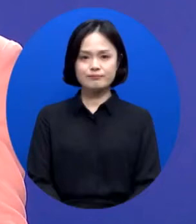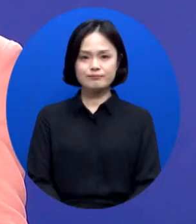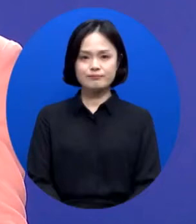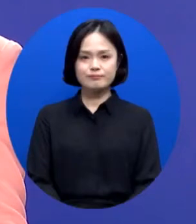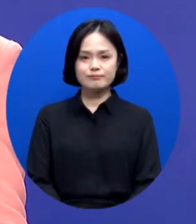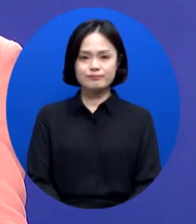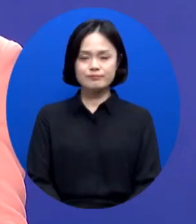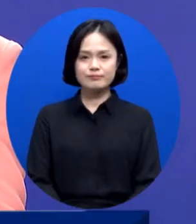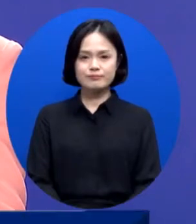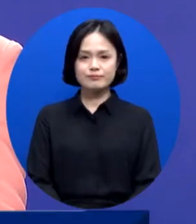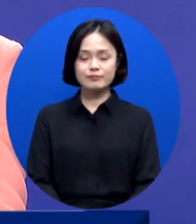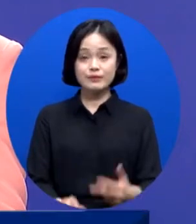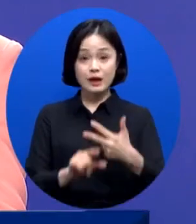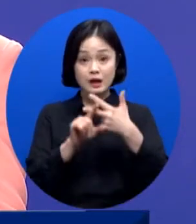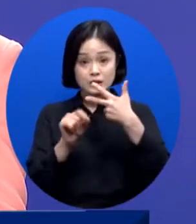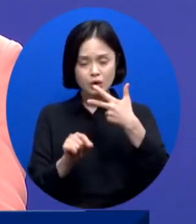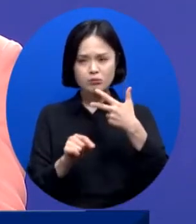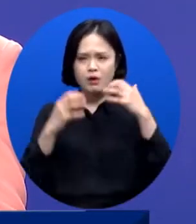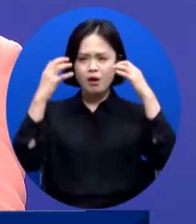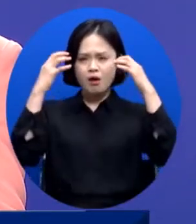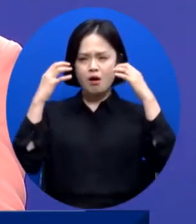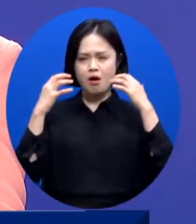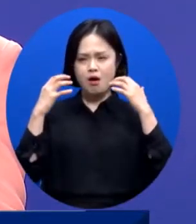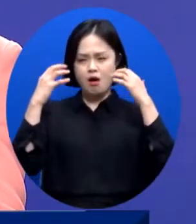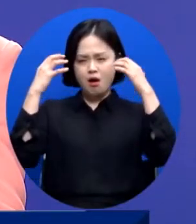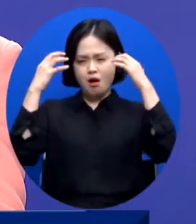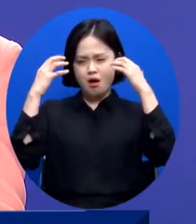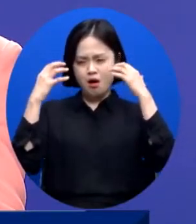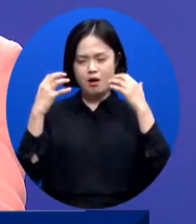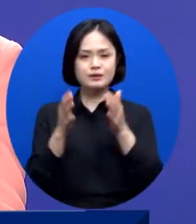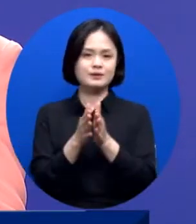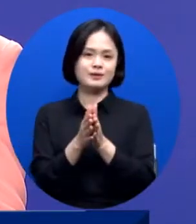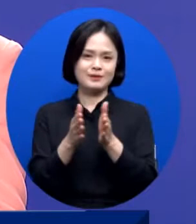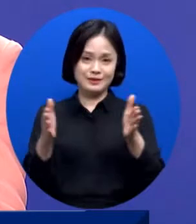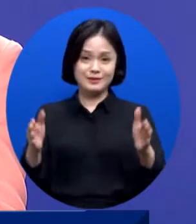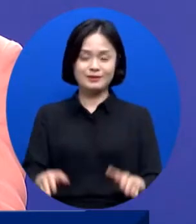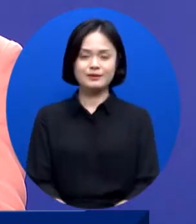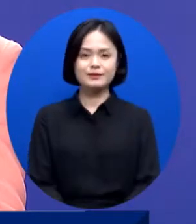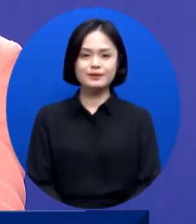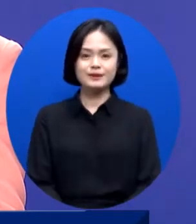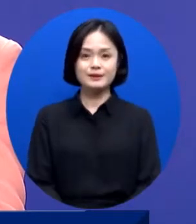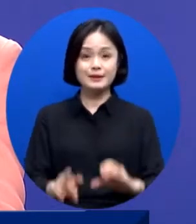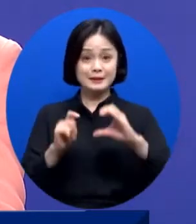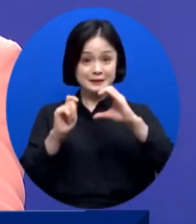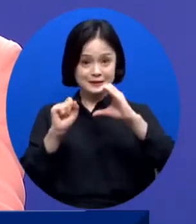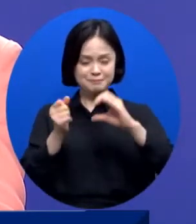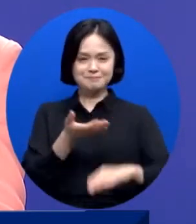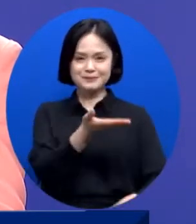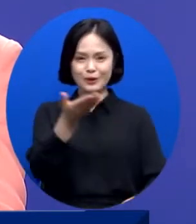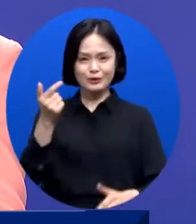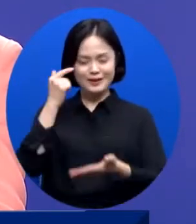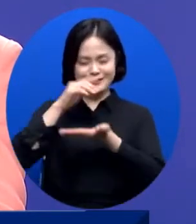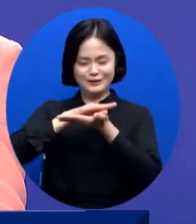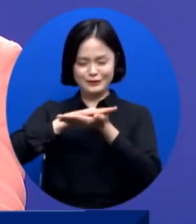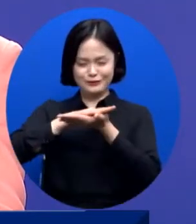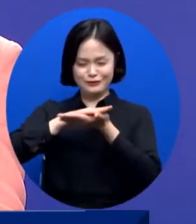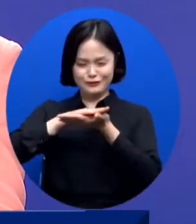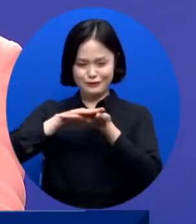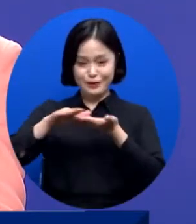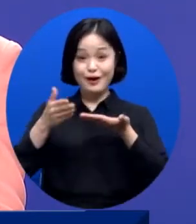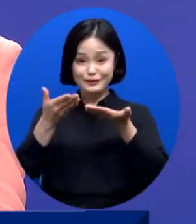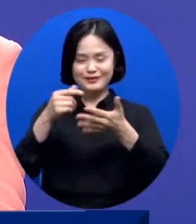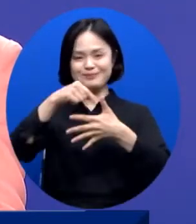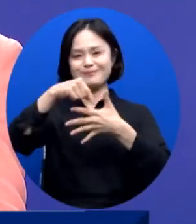곧 있으면 더위가 시작된다는 여름의 절기 소서입니다. CTS가 무더위를 이겨낼 시원하고 알찬